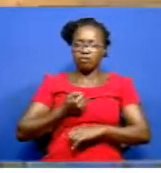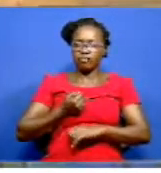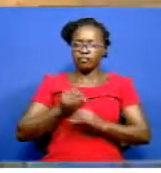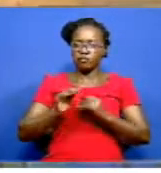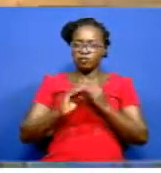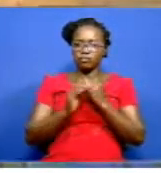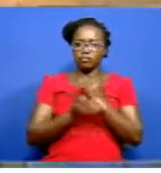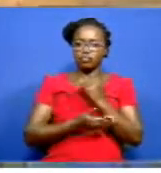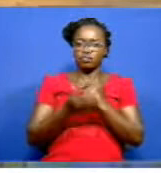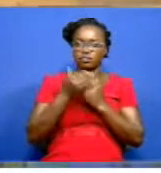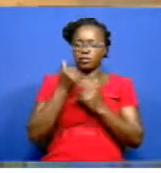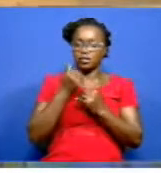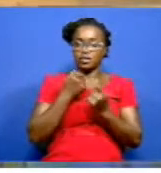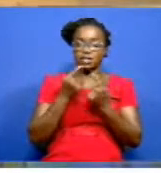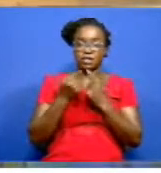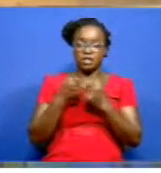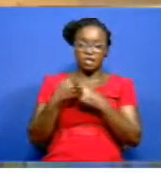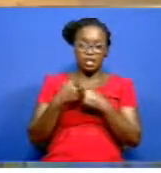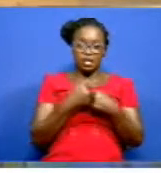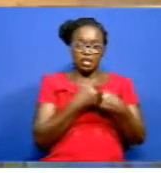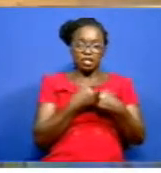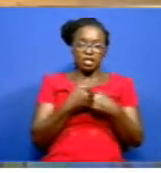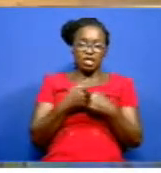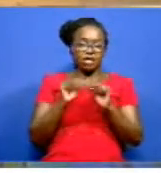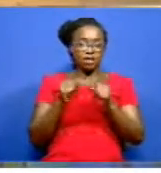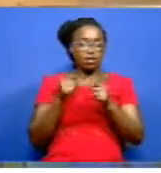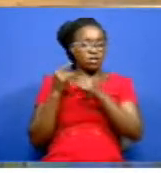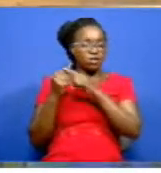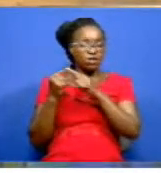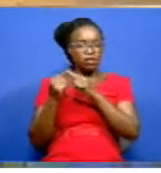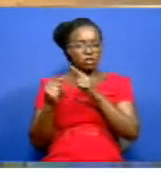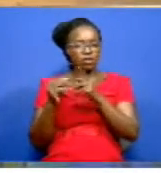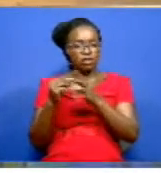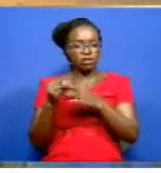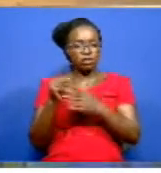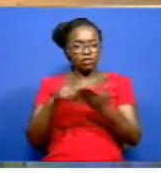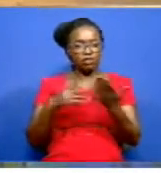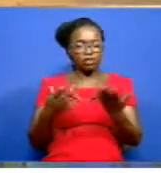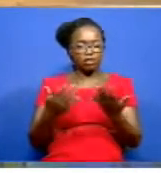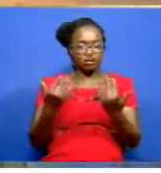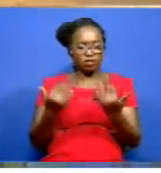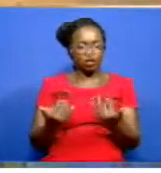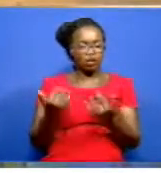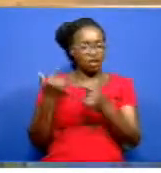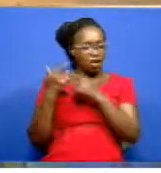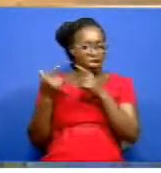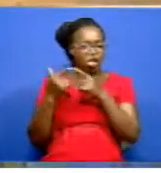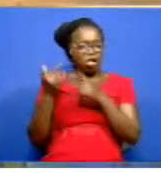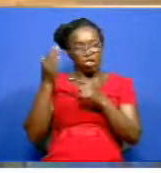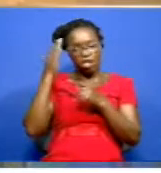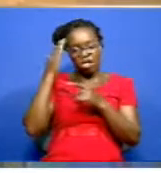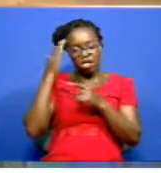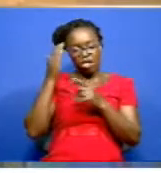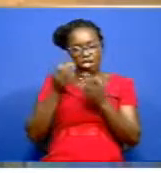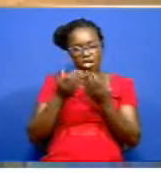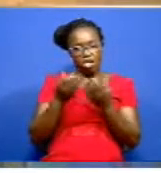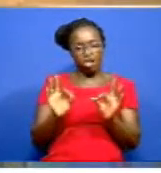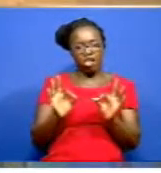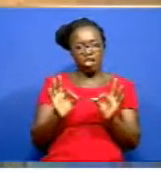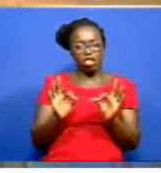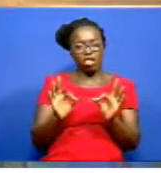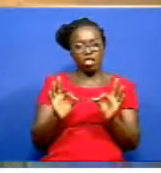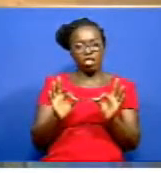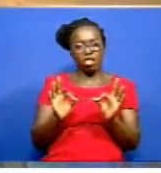vizuri uongee changamoto zenye unaweza pitia ama zenye unapitia, ndo tujue kuwa open